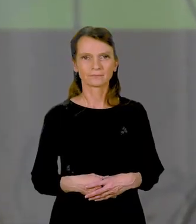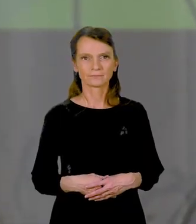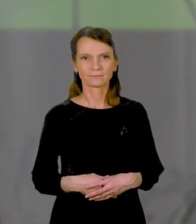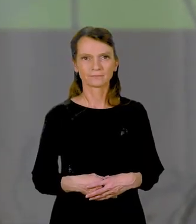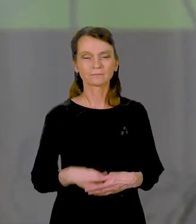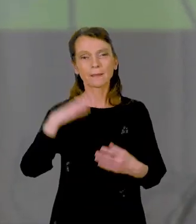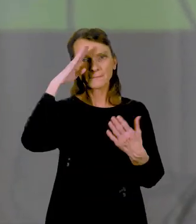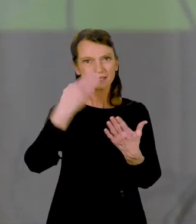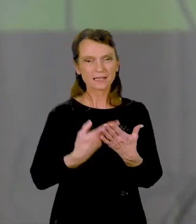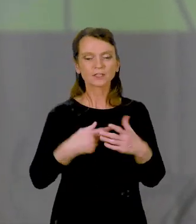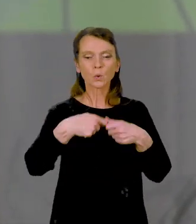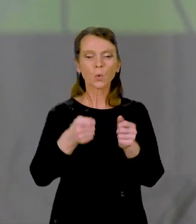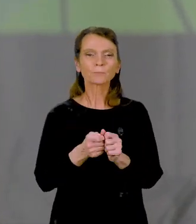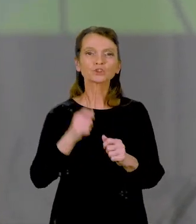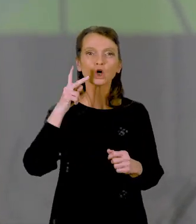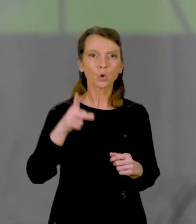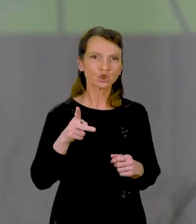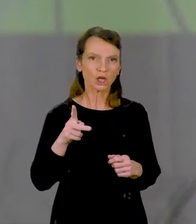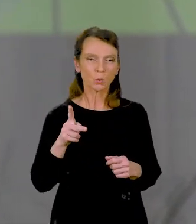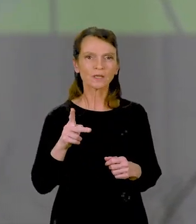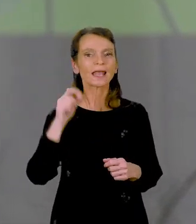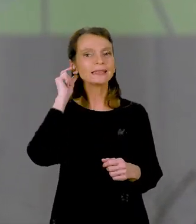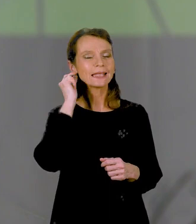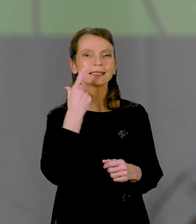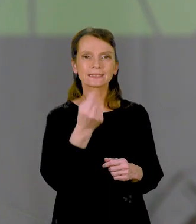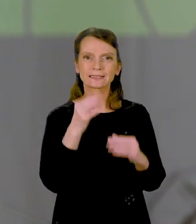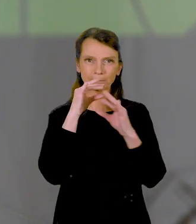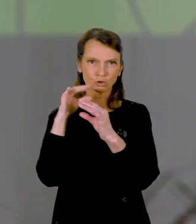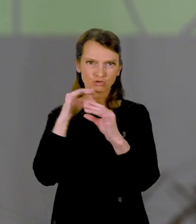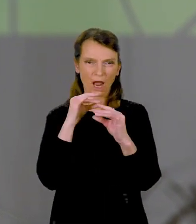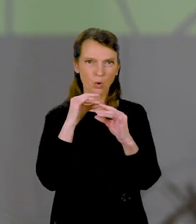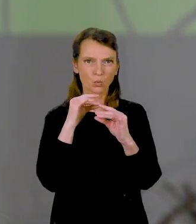Priznanje občine Kočevje Deklica s piščalko